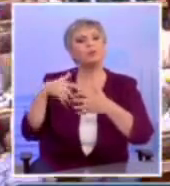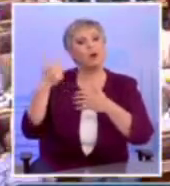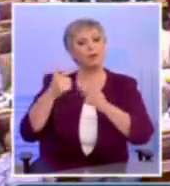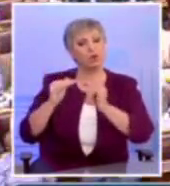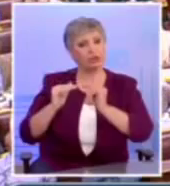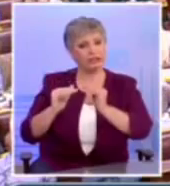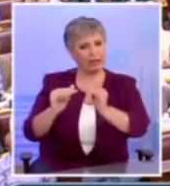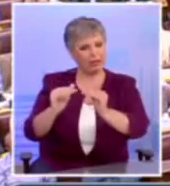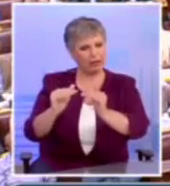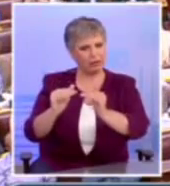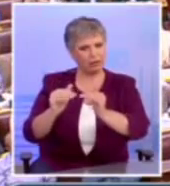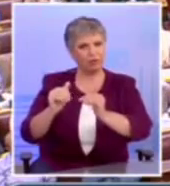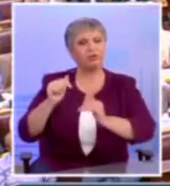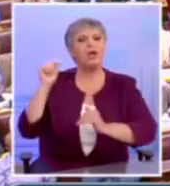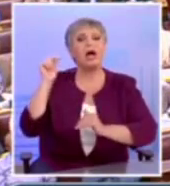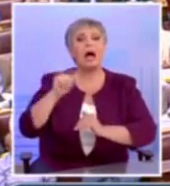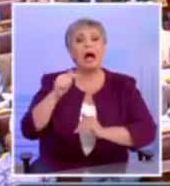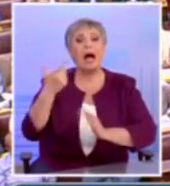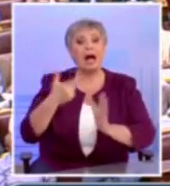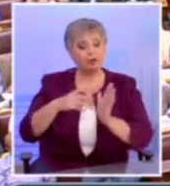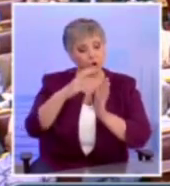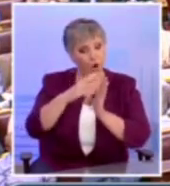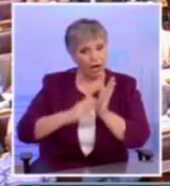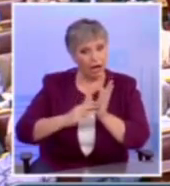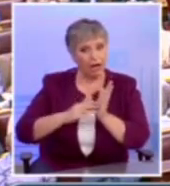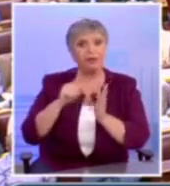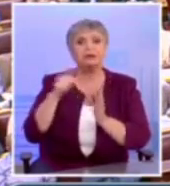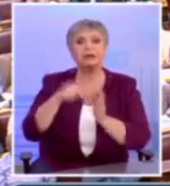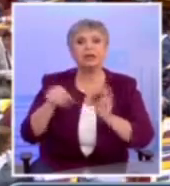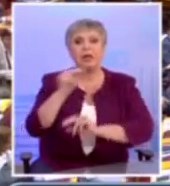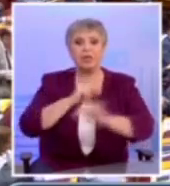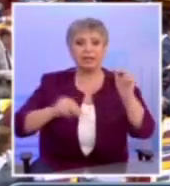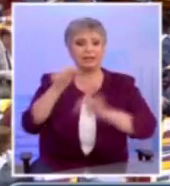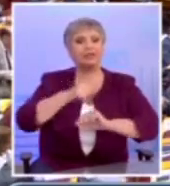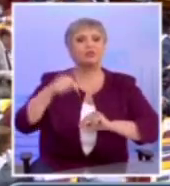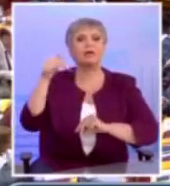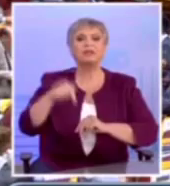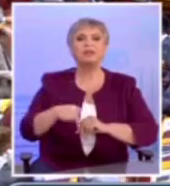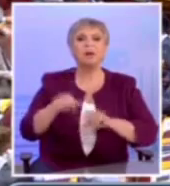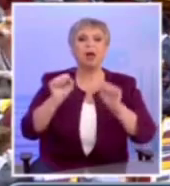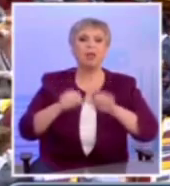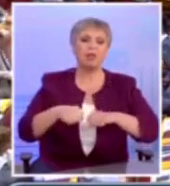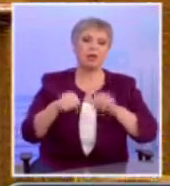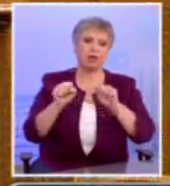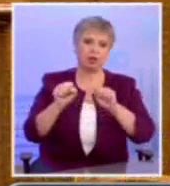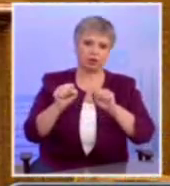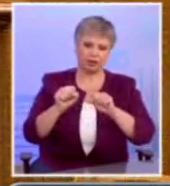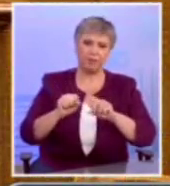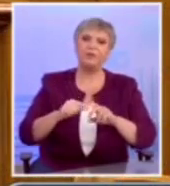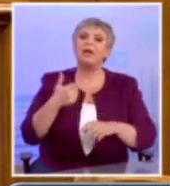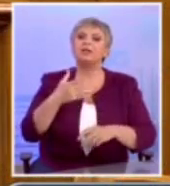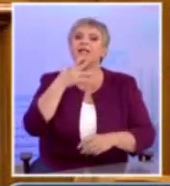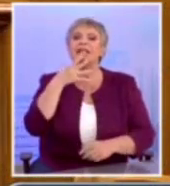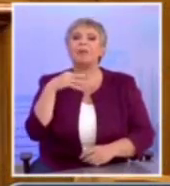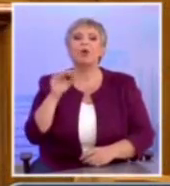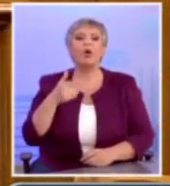Σταθερότητας του ESM, αν είναι μέρος αυτής της συζήτησης, και γιατί ζητάμε και τη συνένεση,